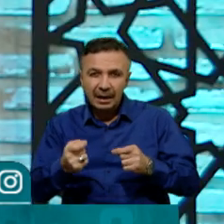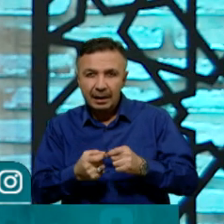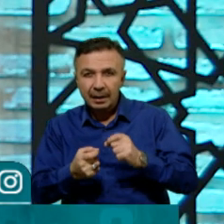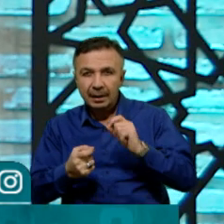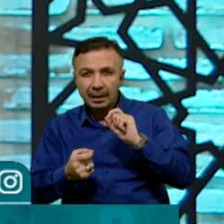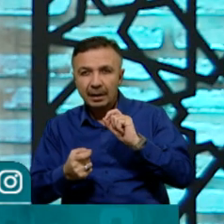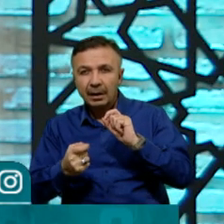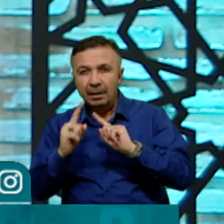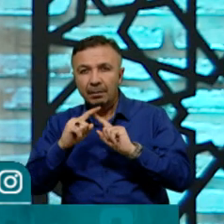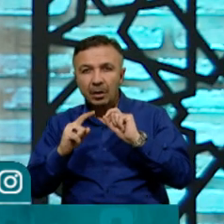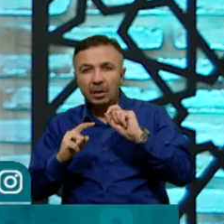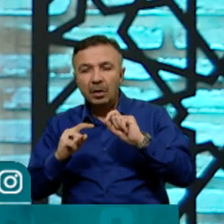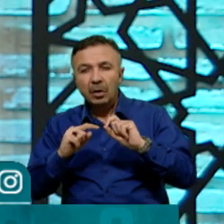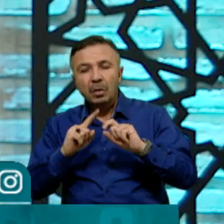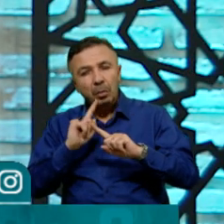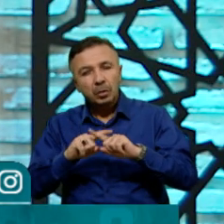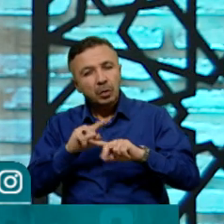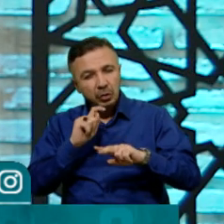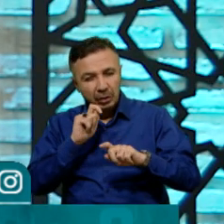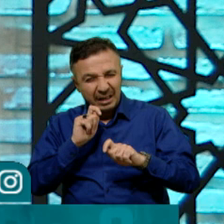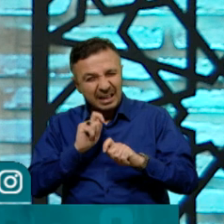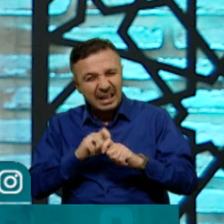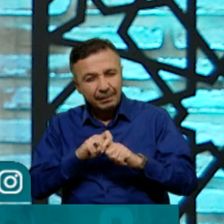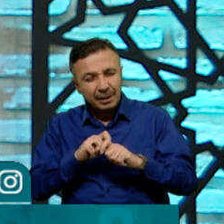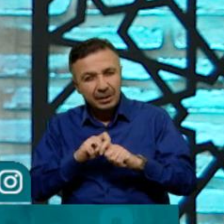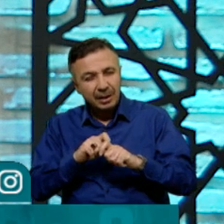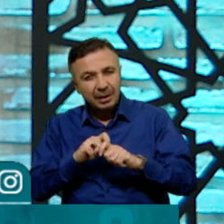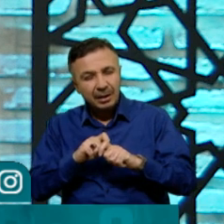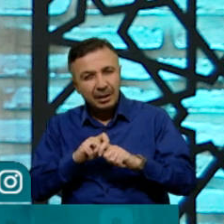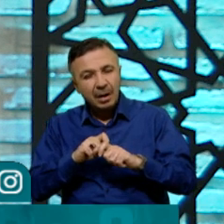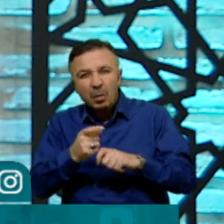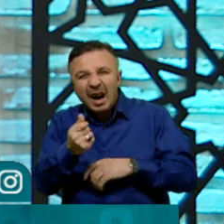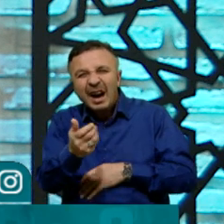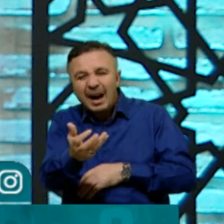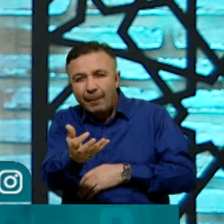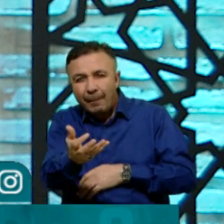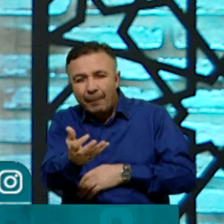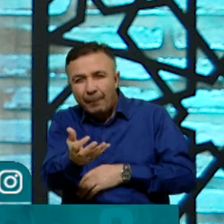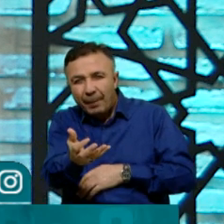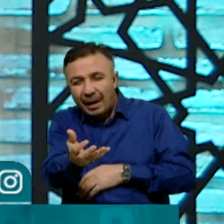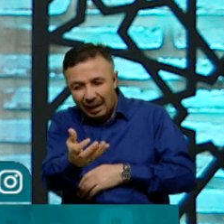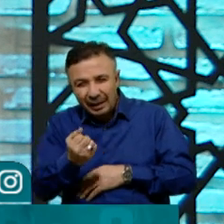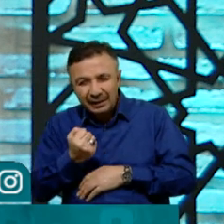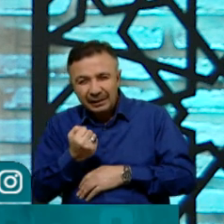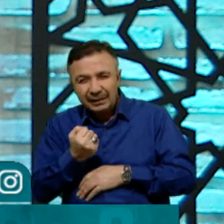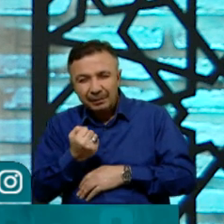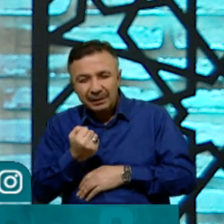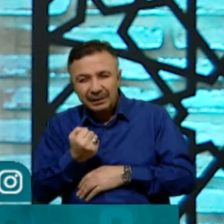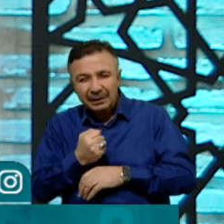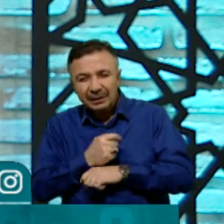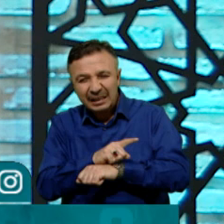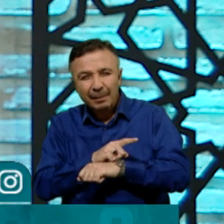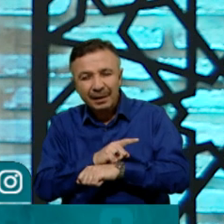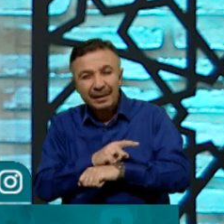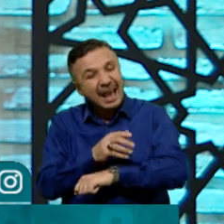olan parayı veya caiz değilse yapmayacağım Peki öğrenir misin diye soruyor soralım Biz teşekkür ederiz